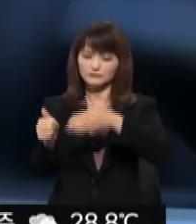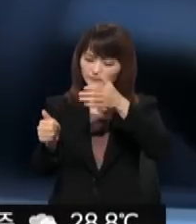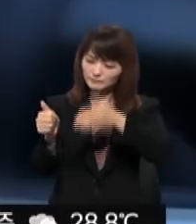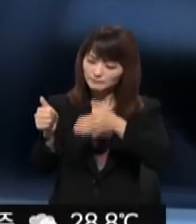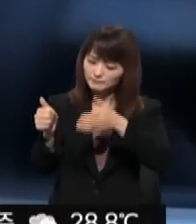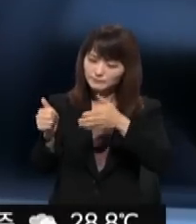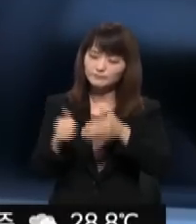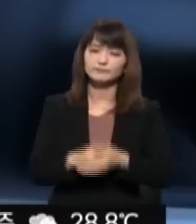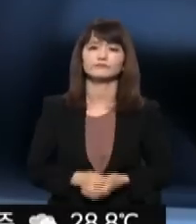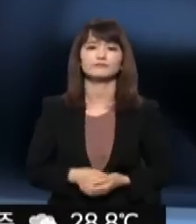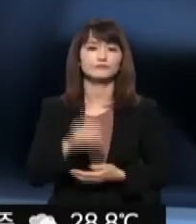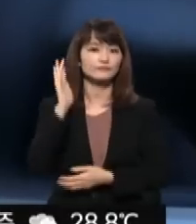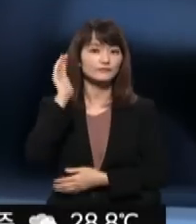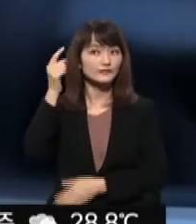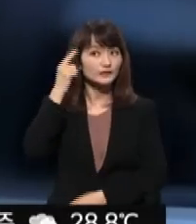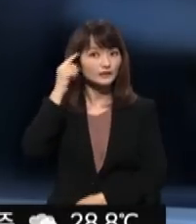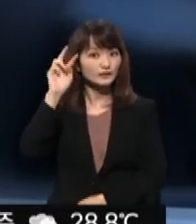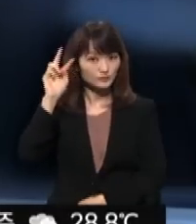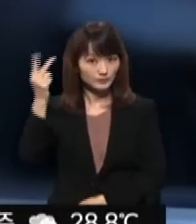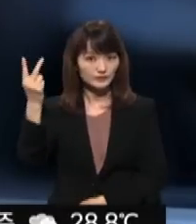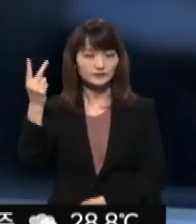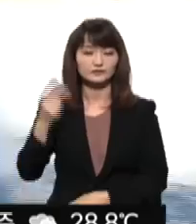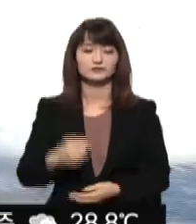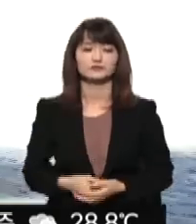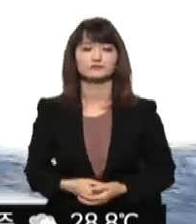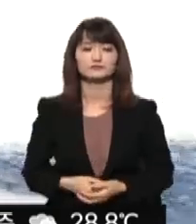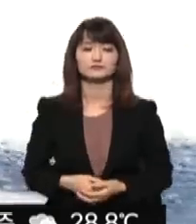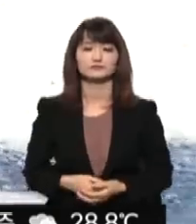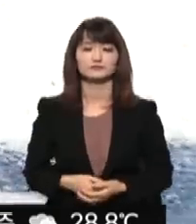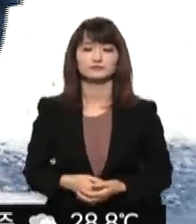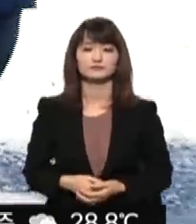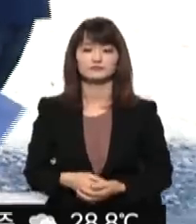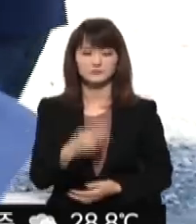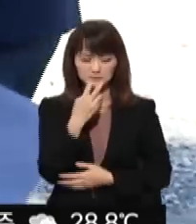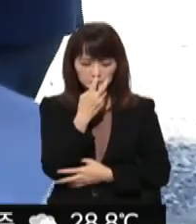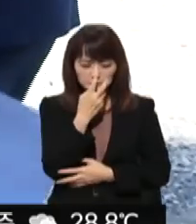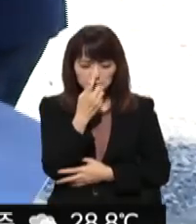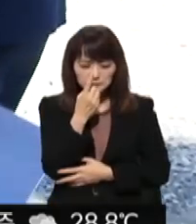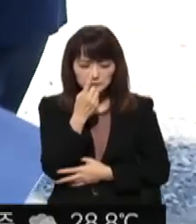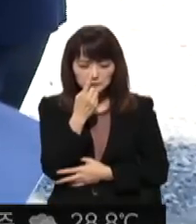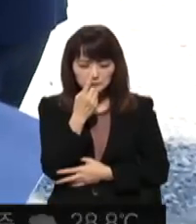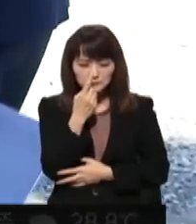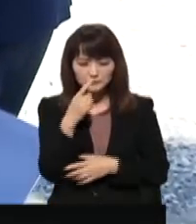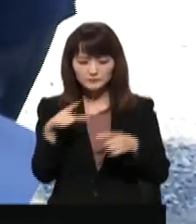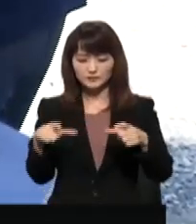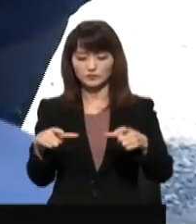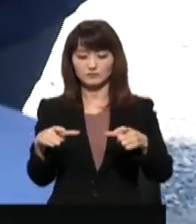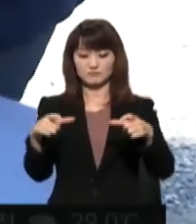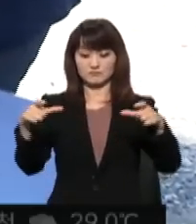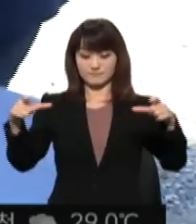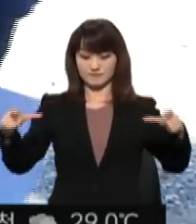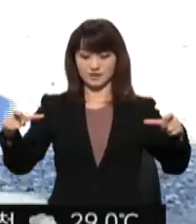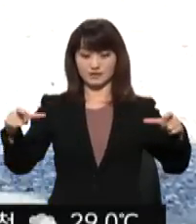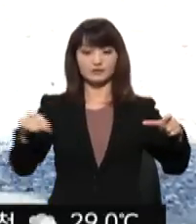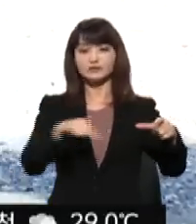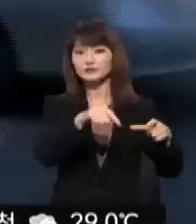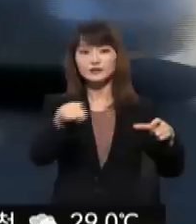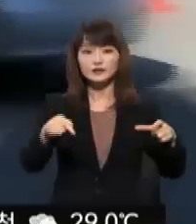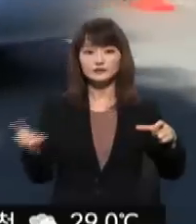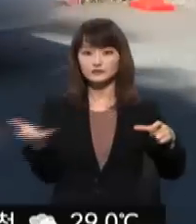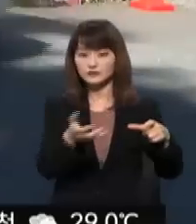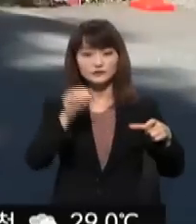어쨌든 대통령이 생각이 좀 바뀐 거죠 그래서 물론 이제 경호구역을 300m로 넓힌다 그래서 그 안에 시위를 못하는 건 아닙니다